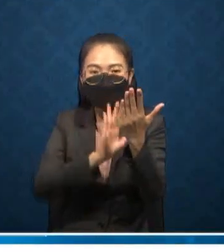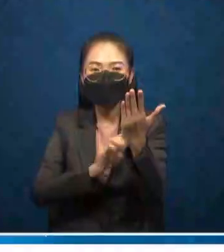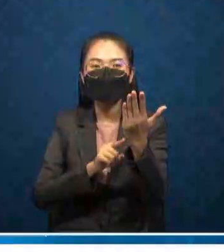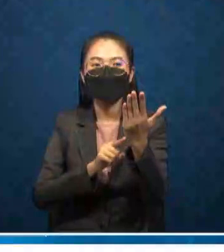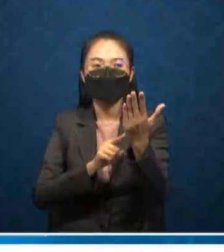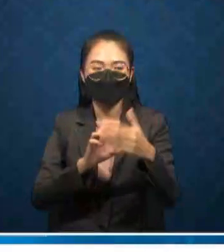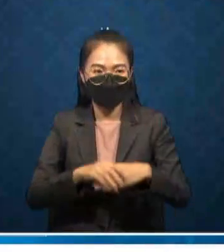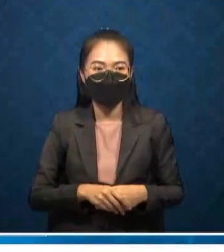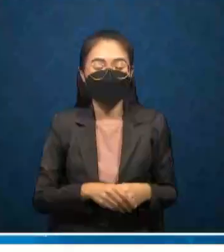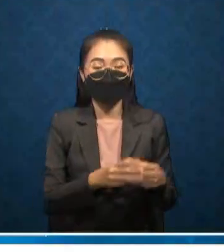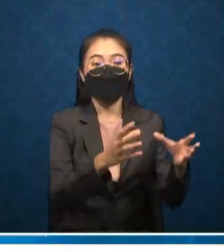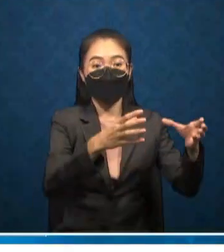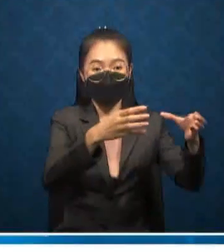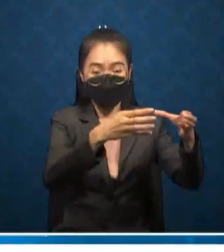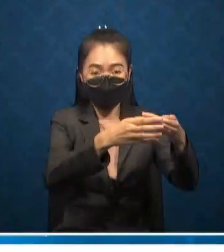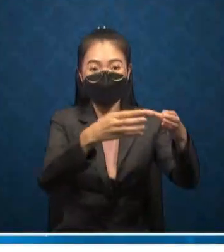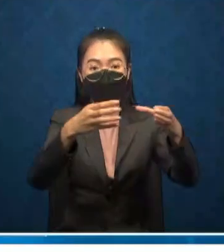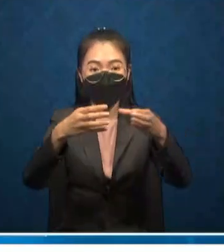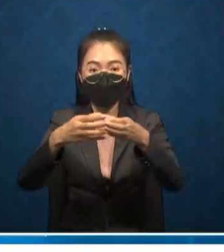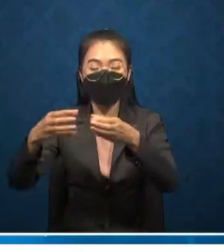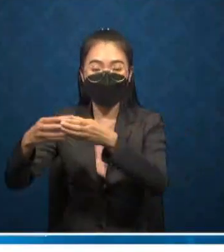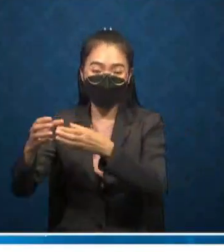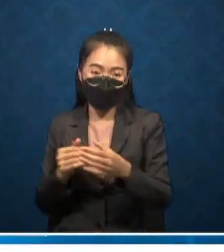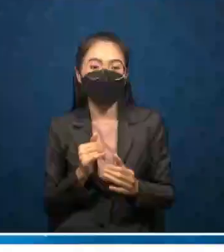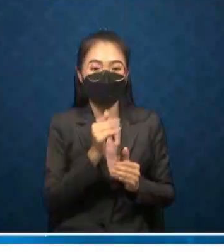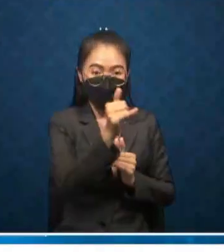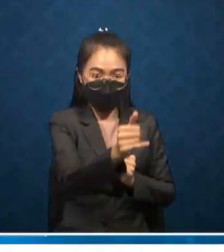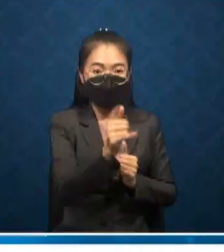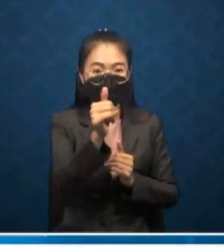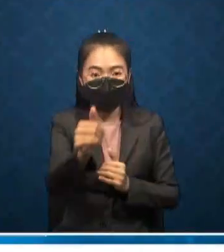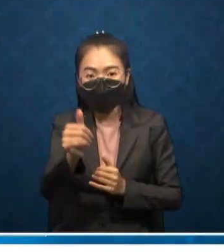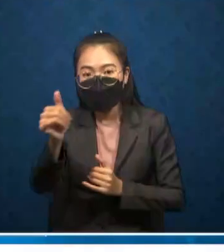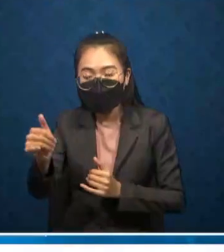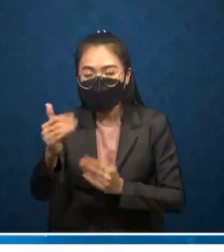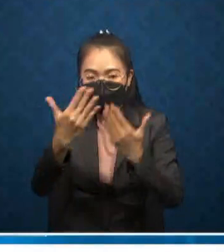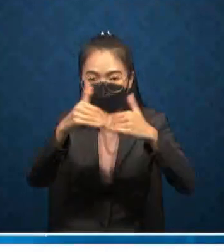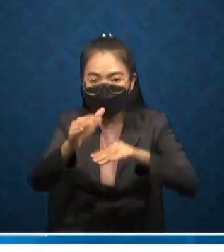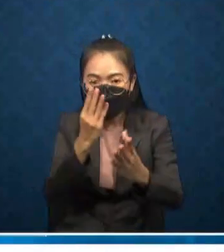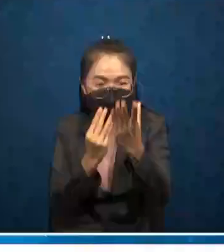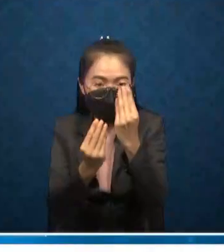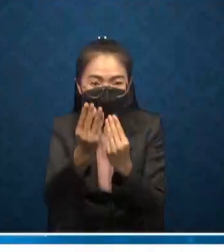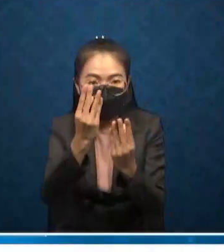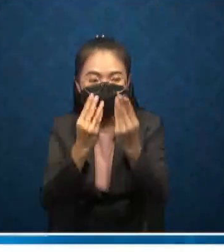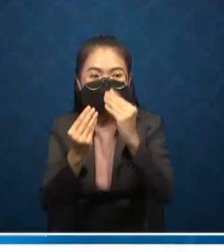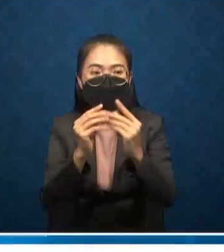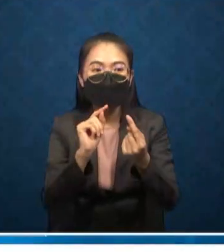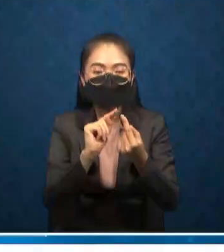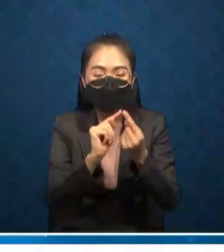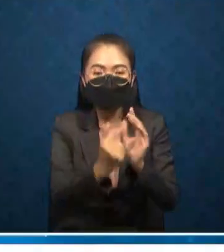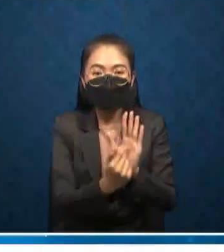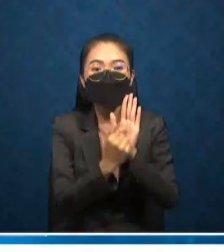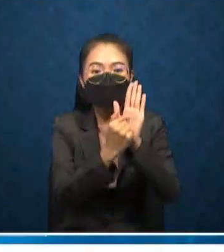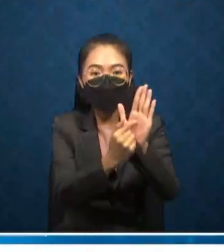กลุ่มตัวอย่างเป็นเรื่องของพื้นที่ที่ทางคณะทำงานได้ลงไปศึกษานะคะเป็นส่วนหนึ่ง